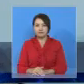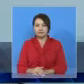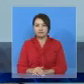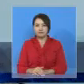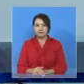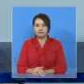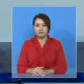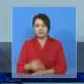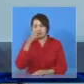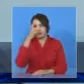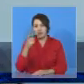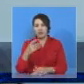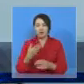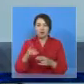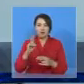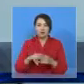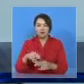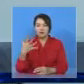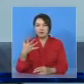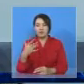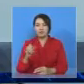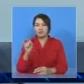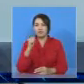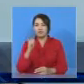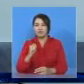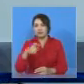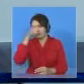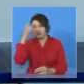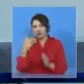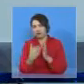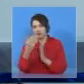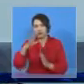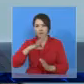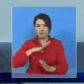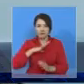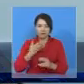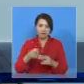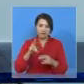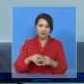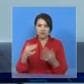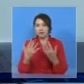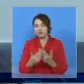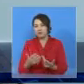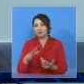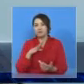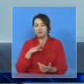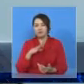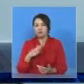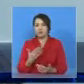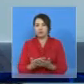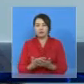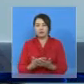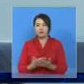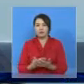болжам бойынша осы 5-ші тамызға дейін ауа температурасы жоғары болып тұр, сондықтан біздің есеп бойынша бұның таралуы азаю